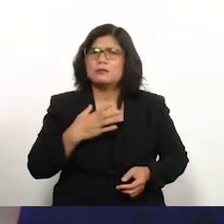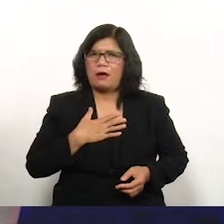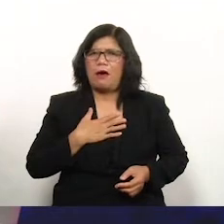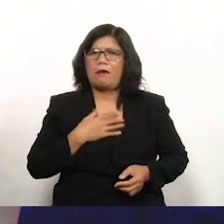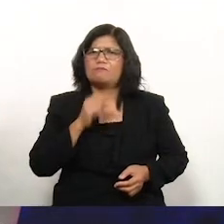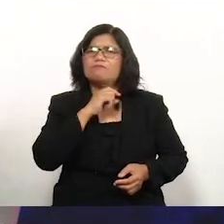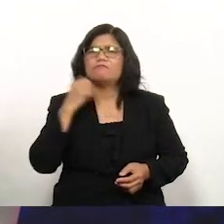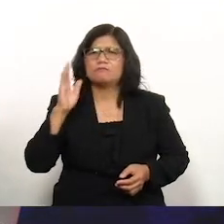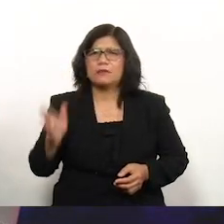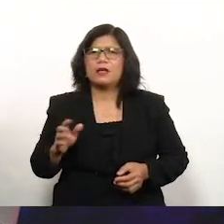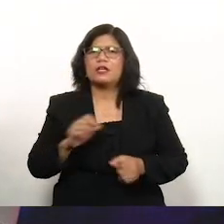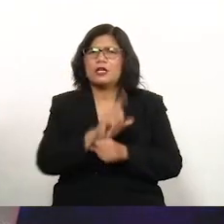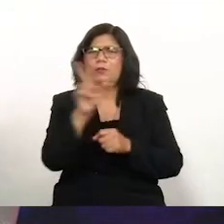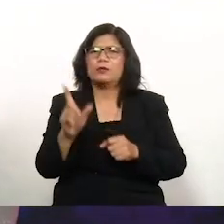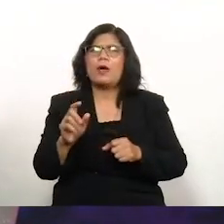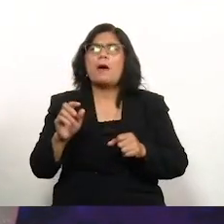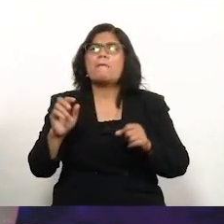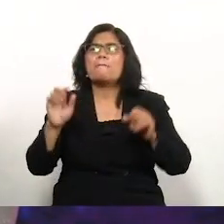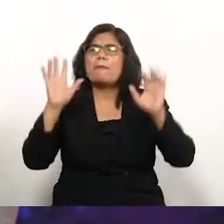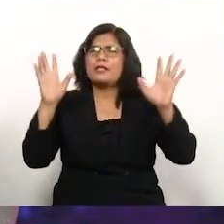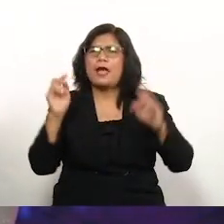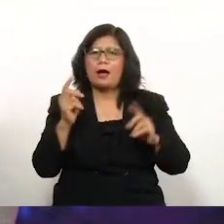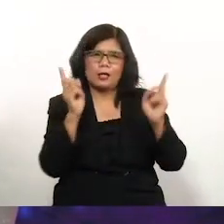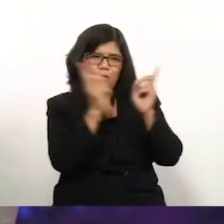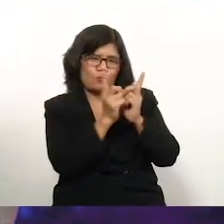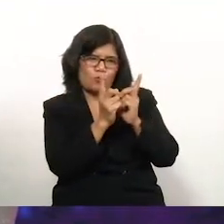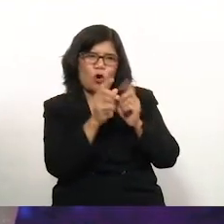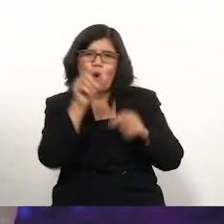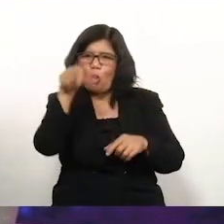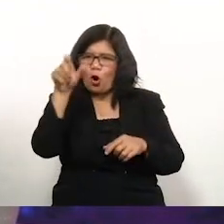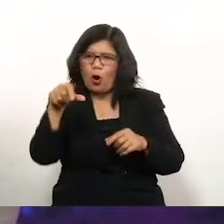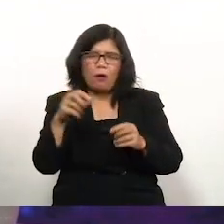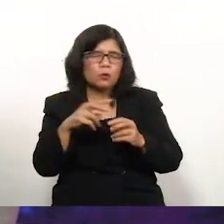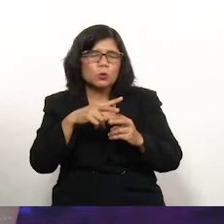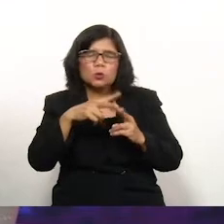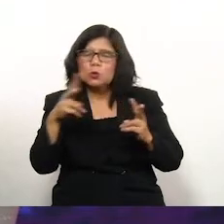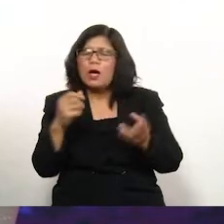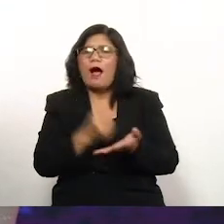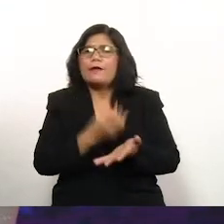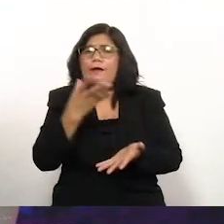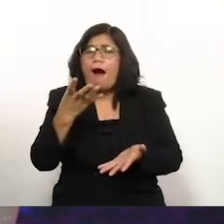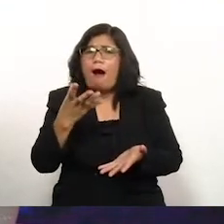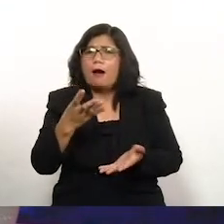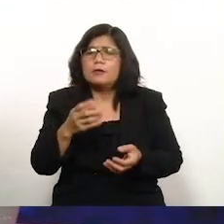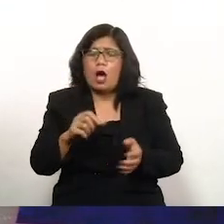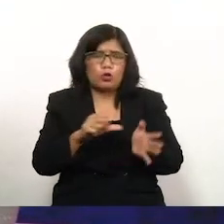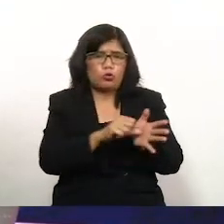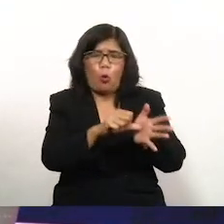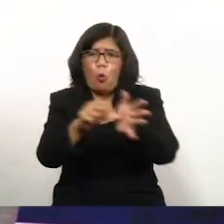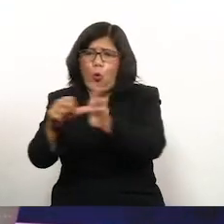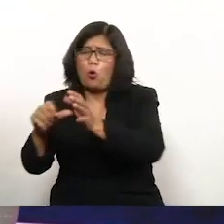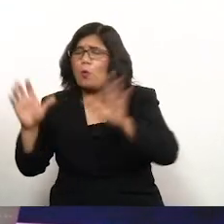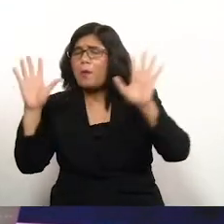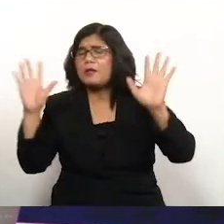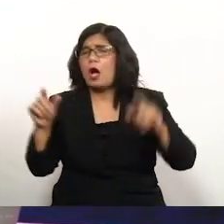jiwa-jiwa Ini dia bangun poliklinik gratis dia bangun Puskesmas gratis dia tolong banyak